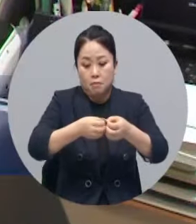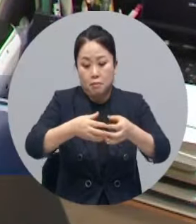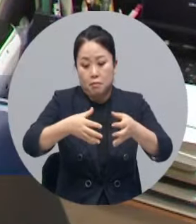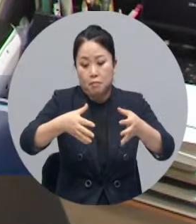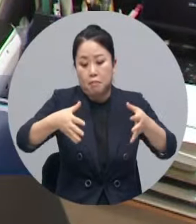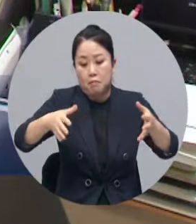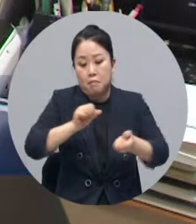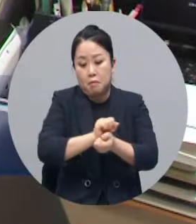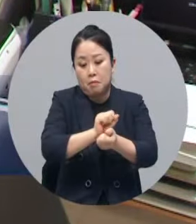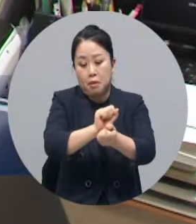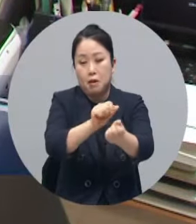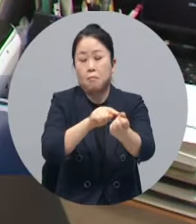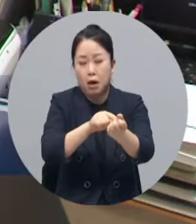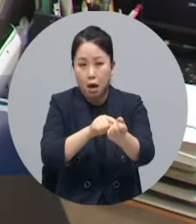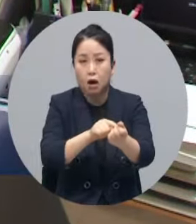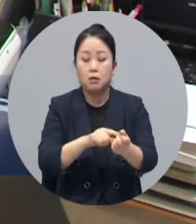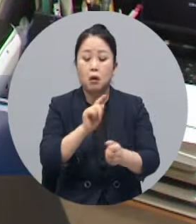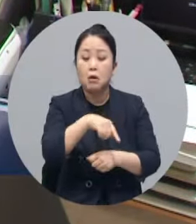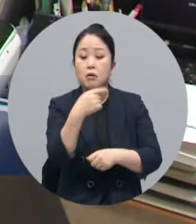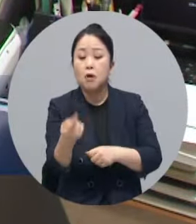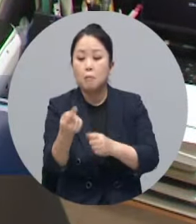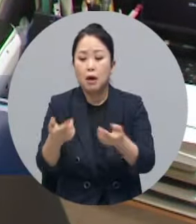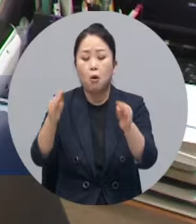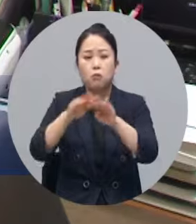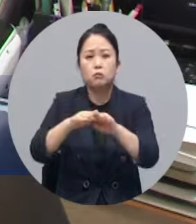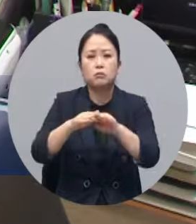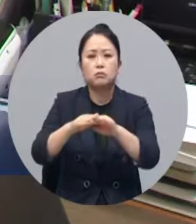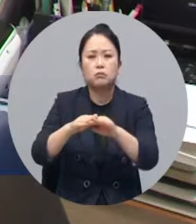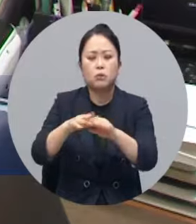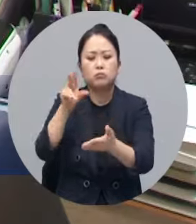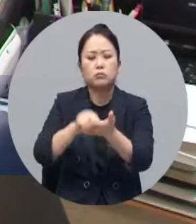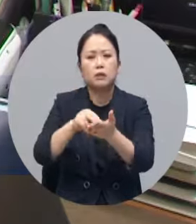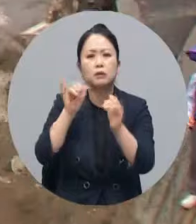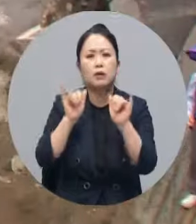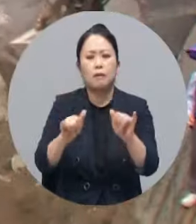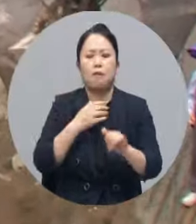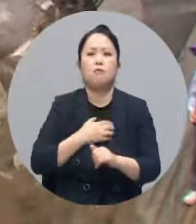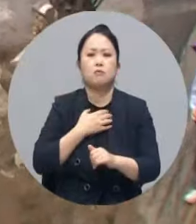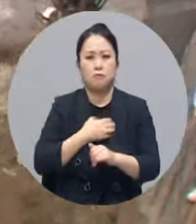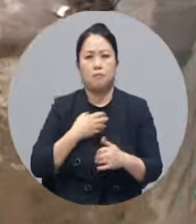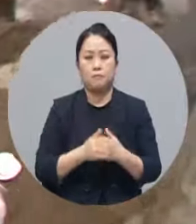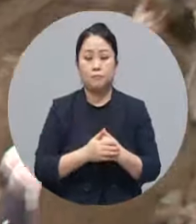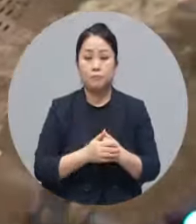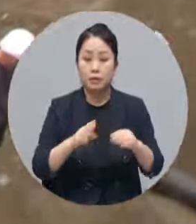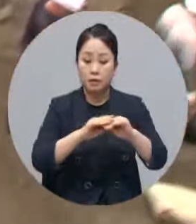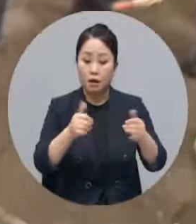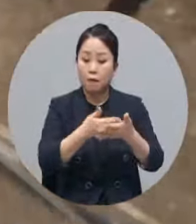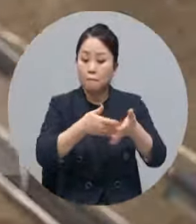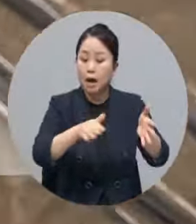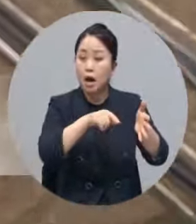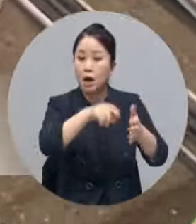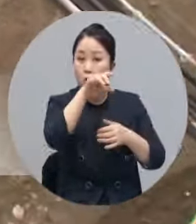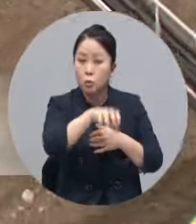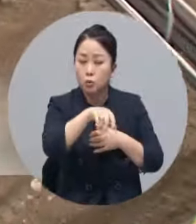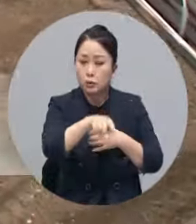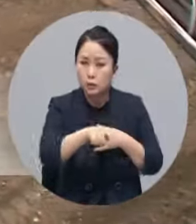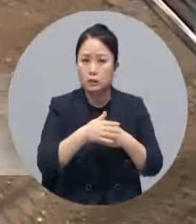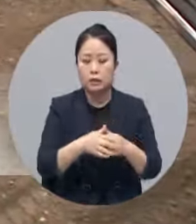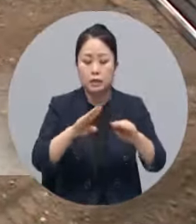이렇게 땅이 꺼지니까 혹시 건물에 손상이 있을 것 같아서 많이 불안하죠. 땅꺼짐이 생긴 장소는 부산